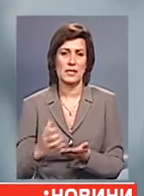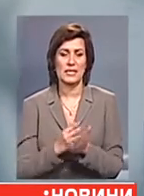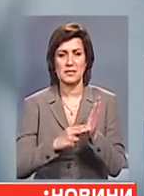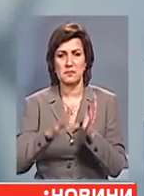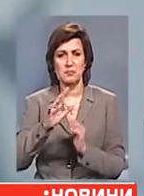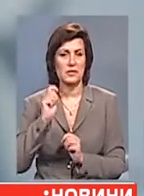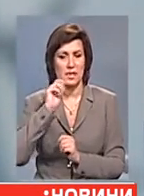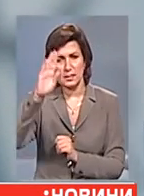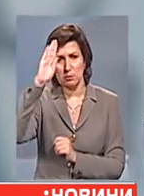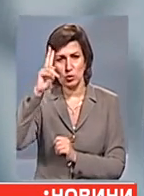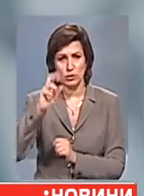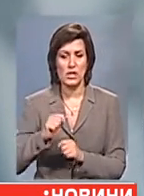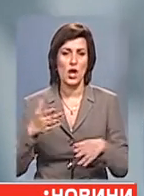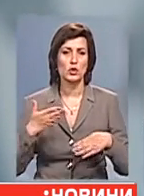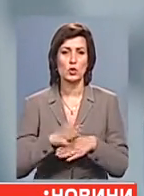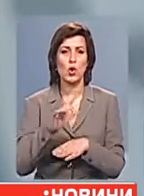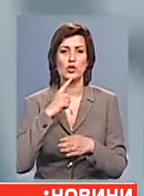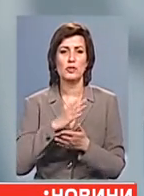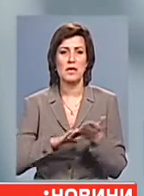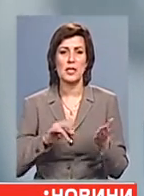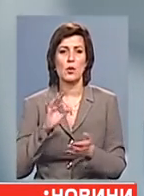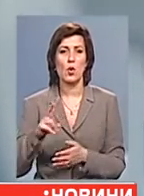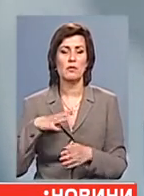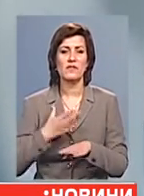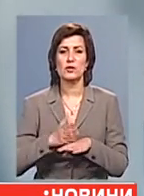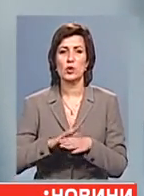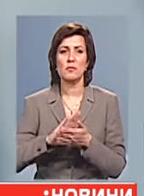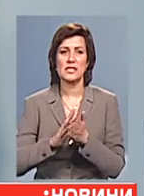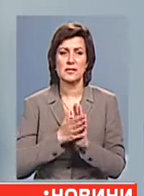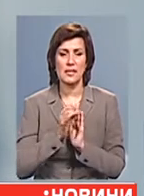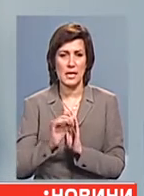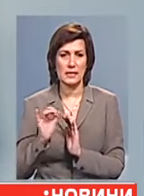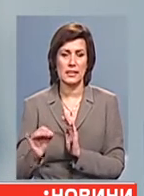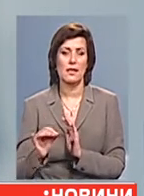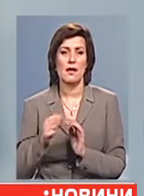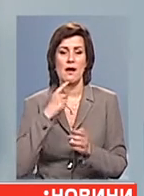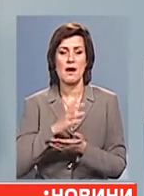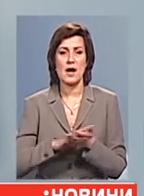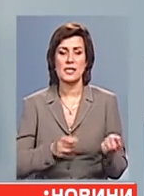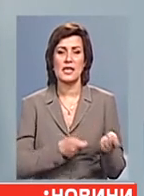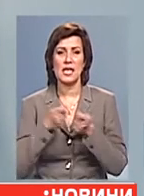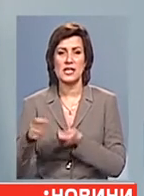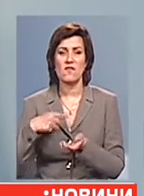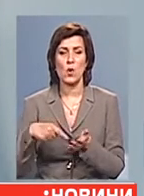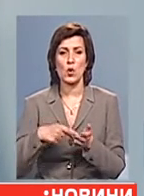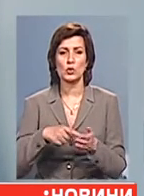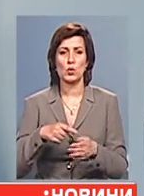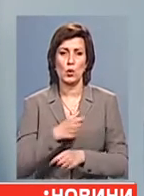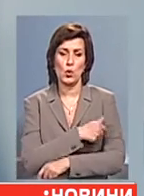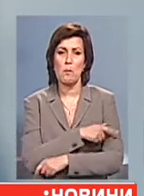75-летний мужчина с осколочными ранениями. Он был в тяжелом состоянии. Раненого доставили в городскую